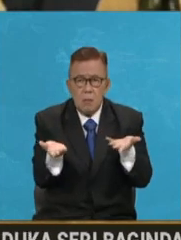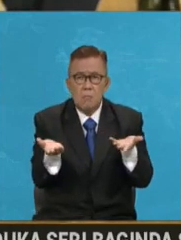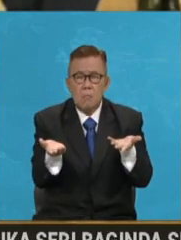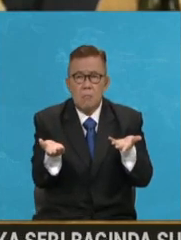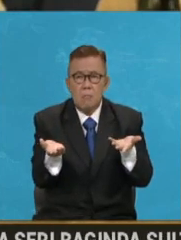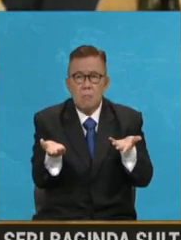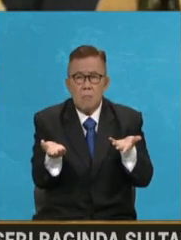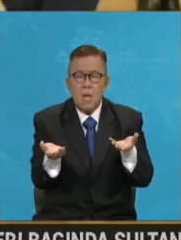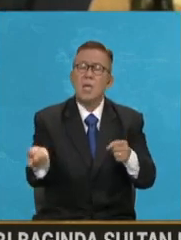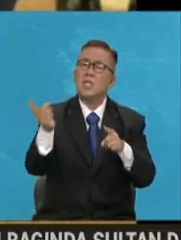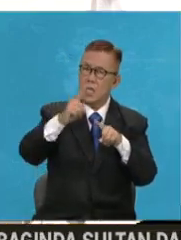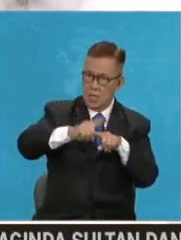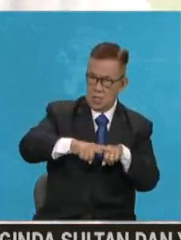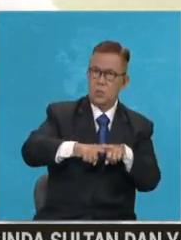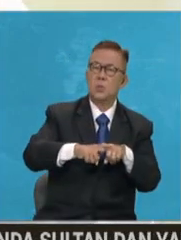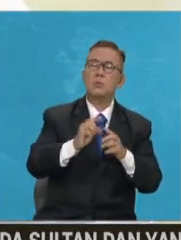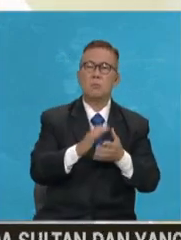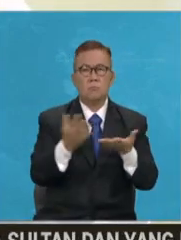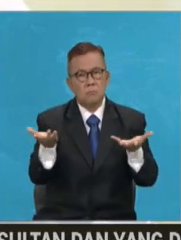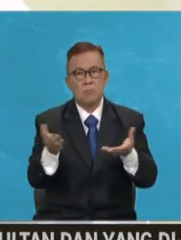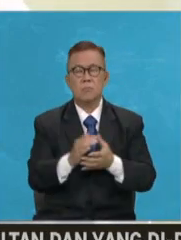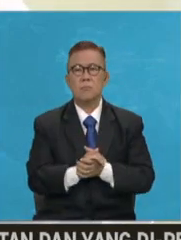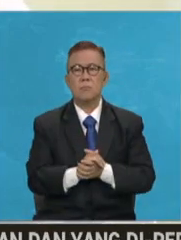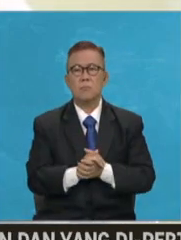ilmu dunia dan ilmu akhirat